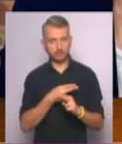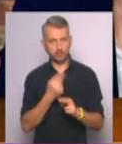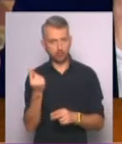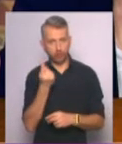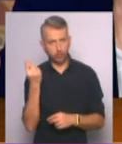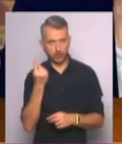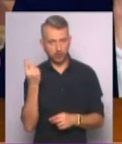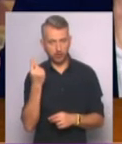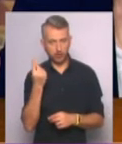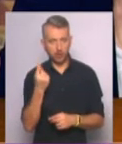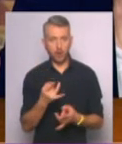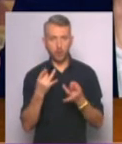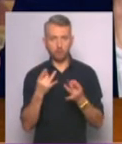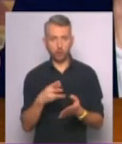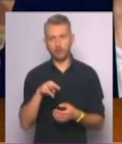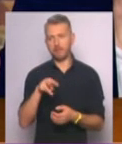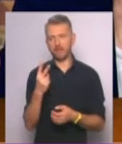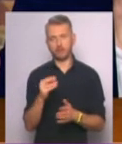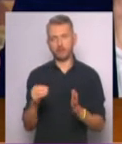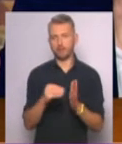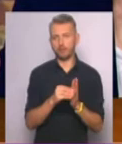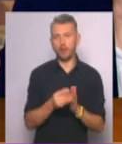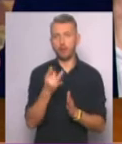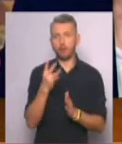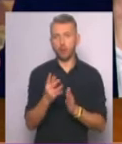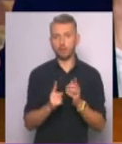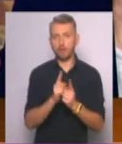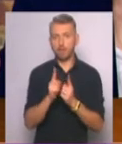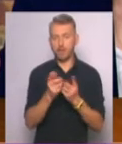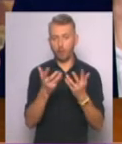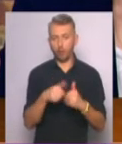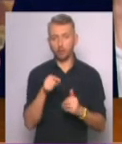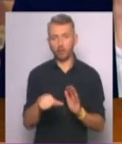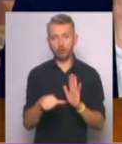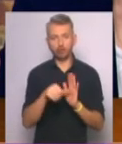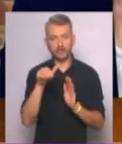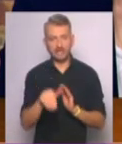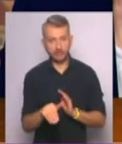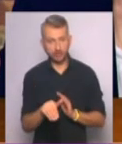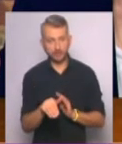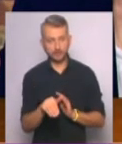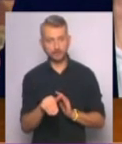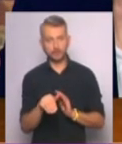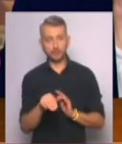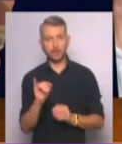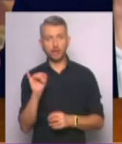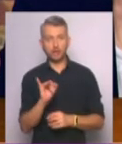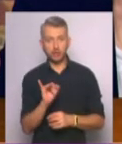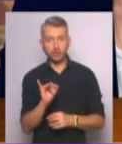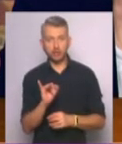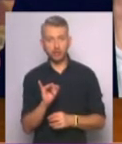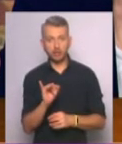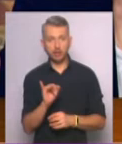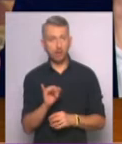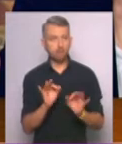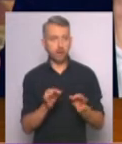счетчика, просто квадратные метры, просто перерахунок на эти 6 тысяч. І правди нігде не